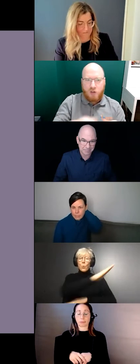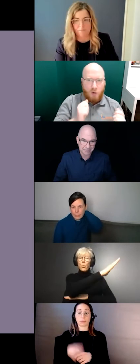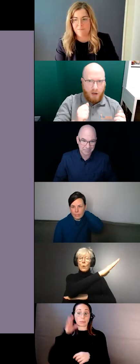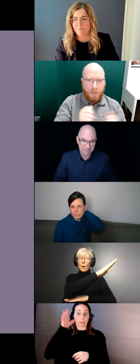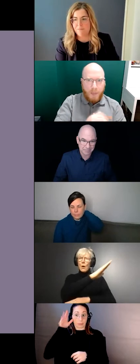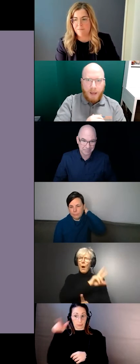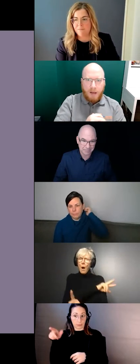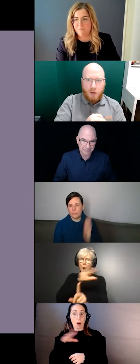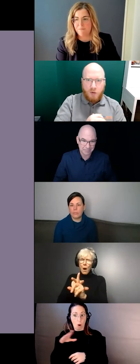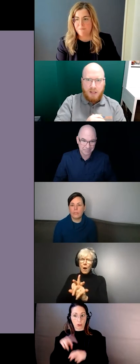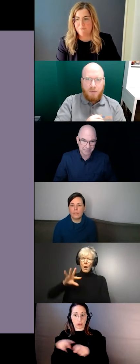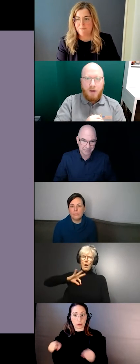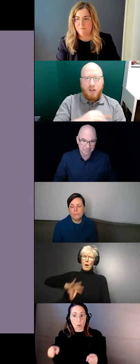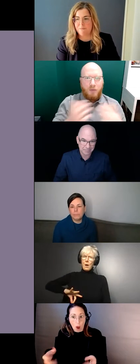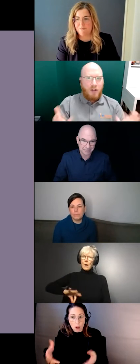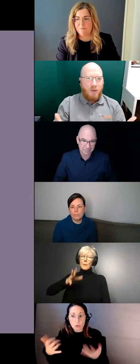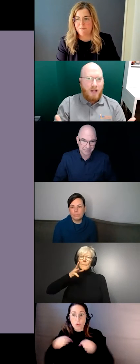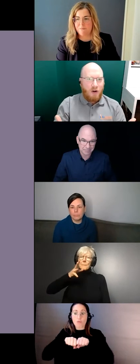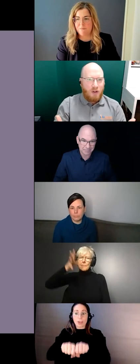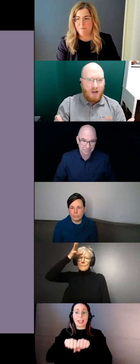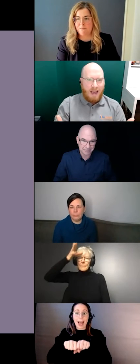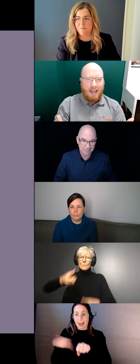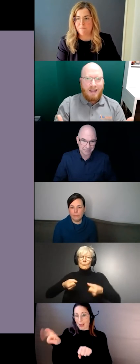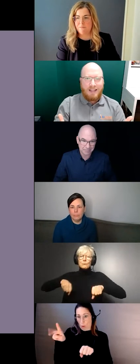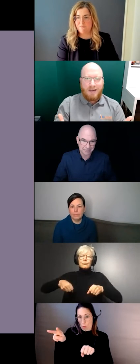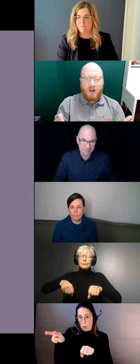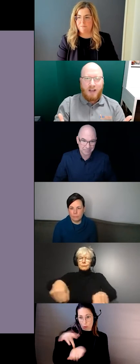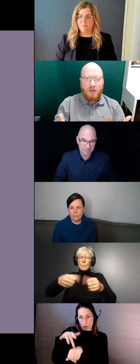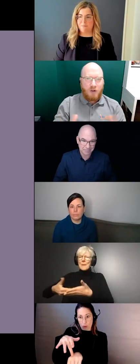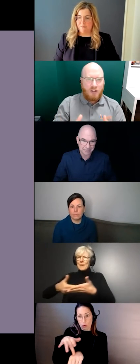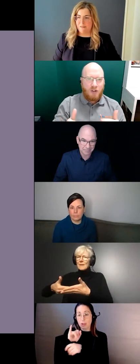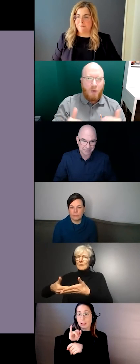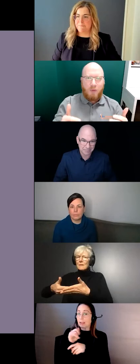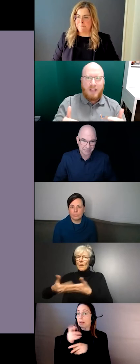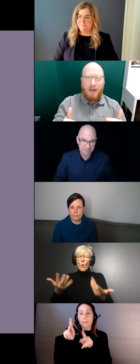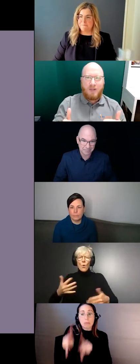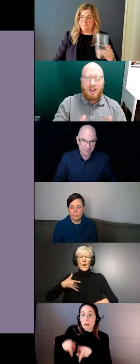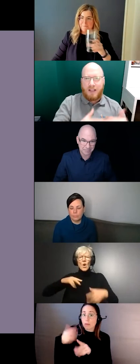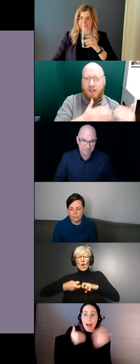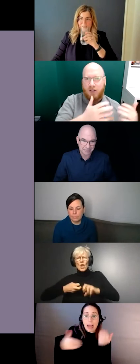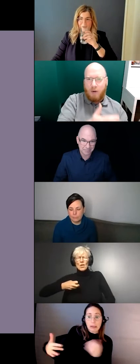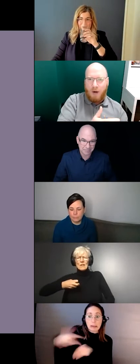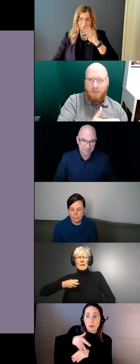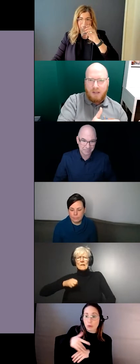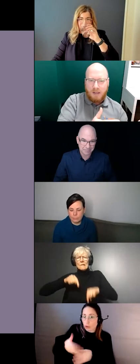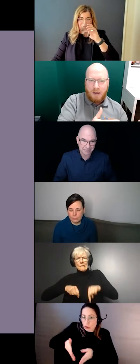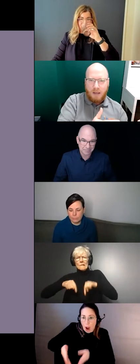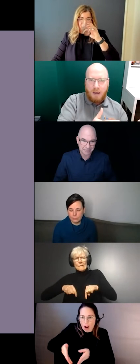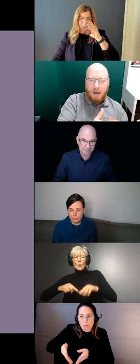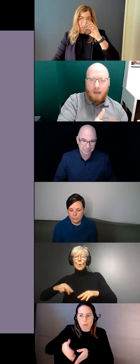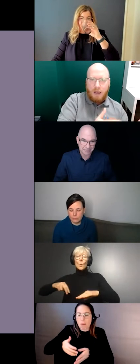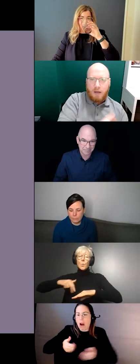des poussettes qui les utilisaient. Donc, quelqu'un qui avait blessé leurs jambes plutôt que d'utiliser une béquille et monter des